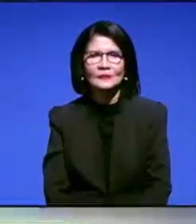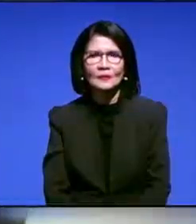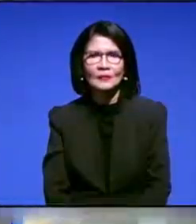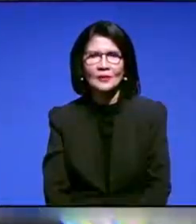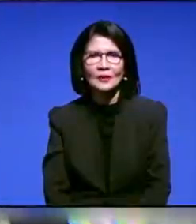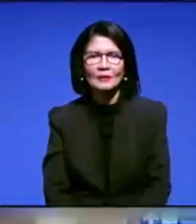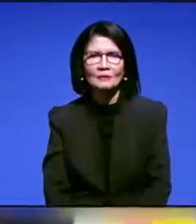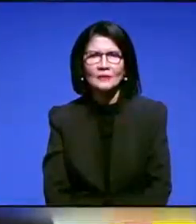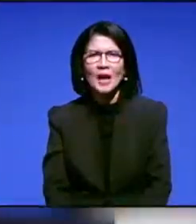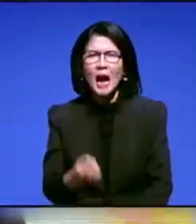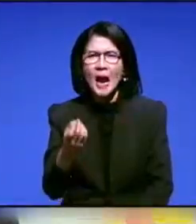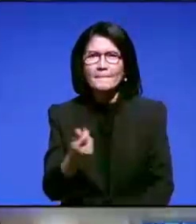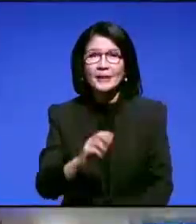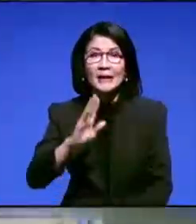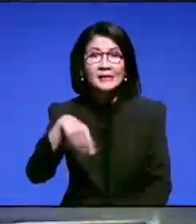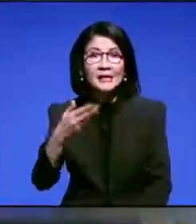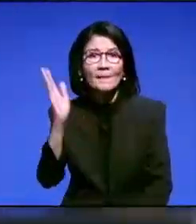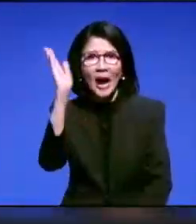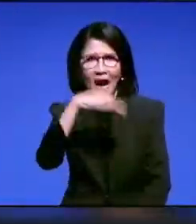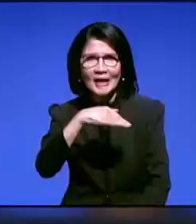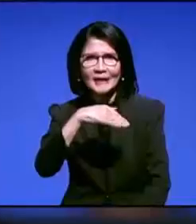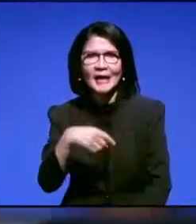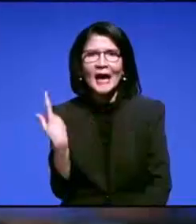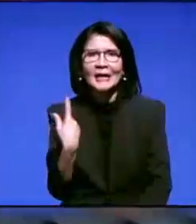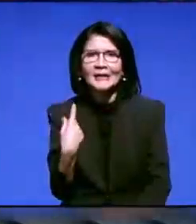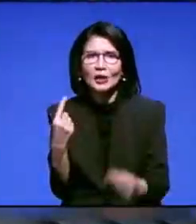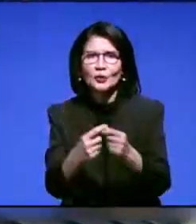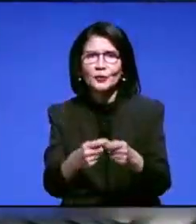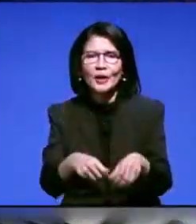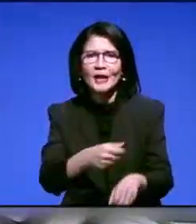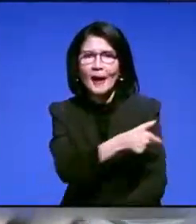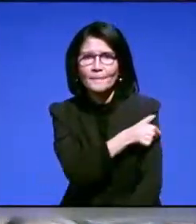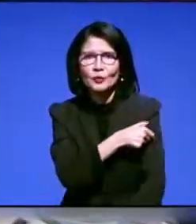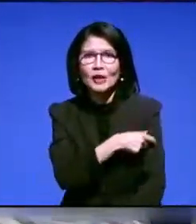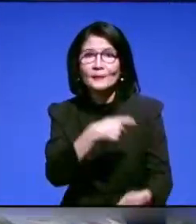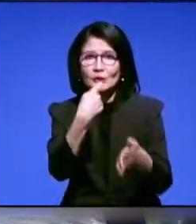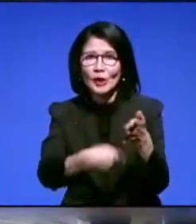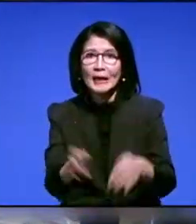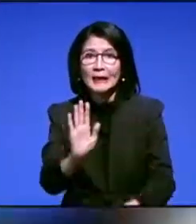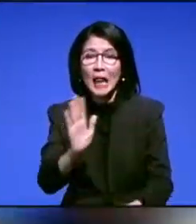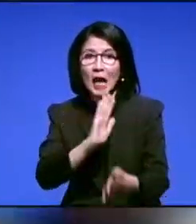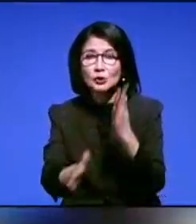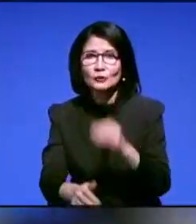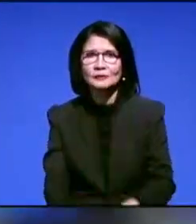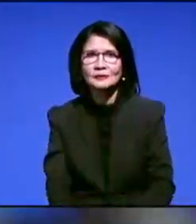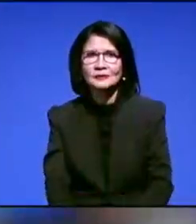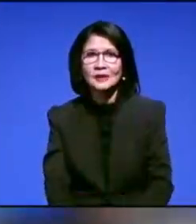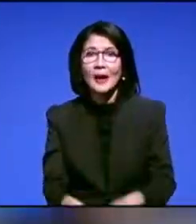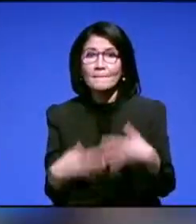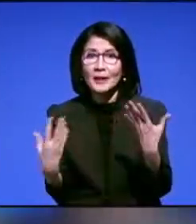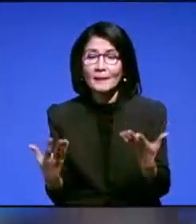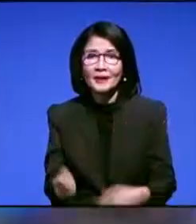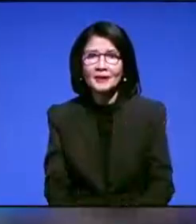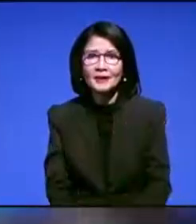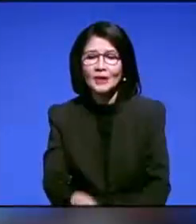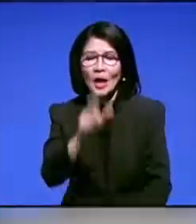Tanpa terasa, hampir setiap hari kita berurusan dengan para petugas Bea Cukai, meskipun tidak secara langsung ya. Bagaimana tidak, mereka